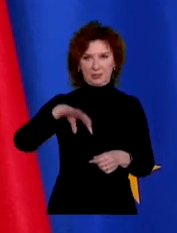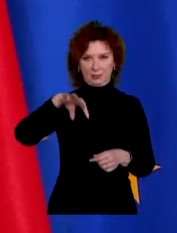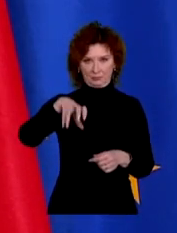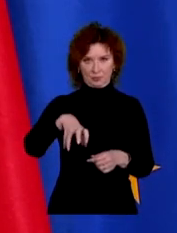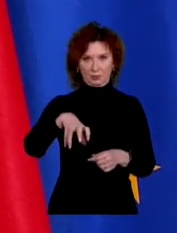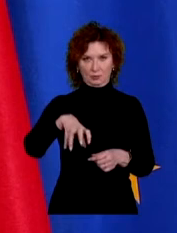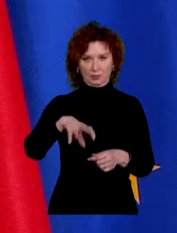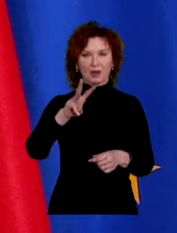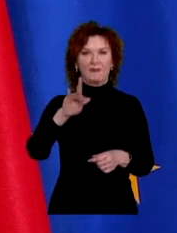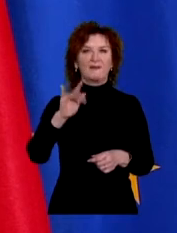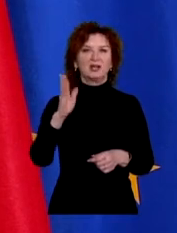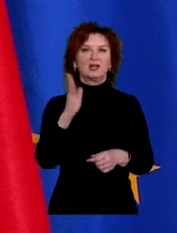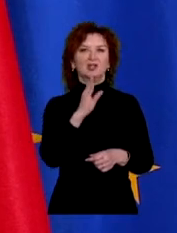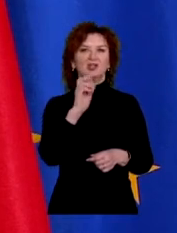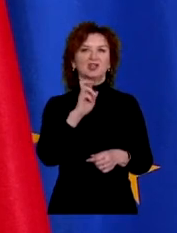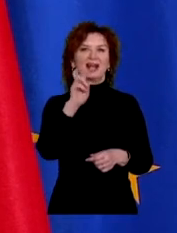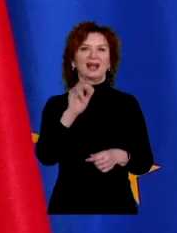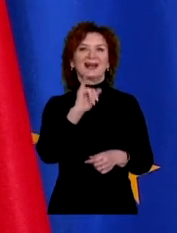półroczu prezydencji,